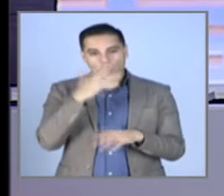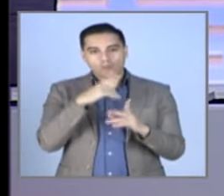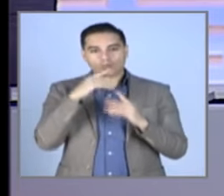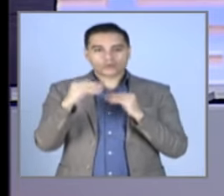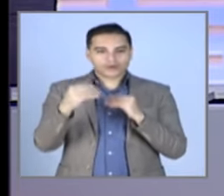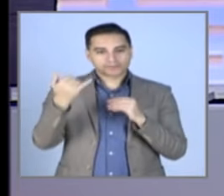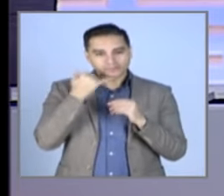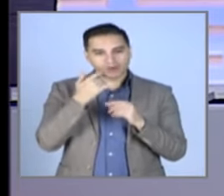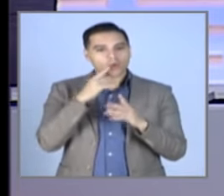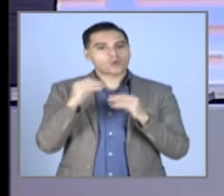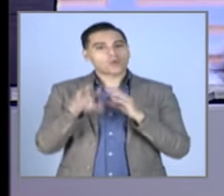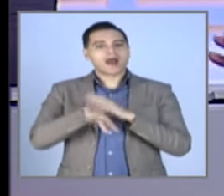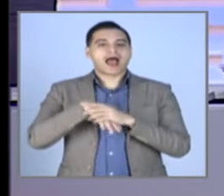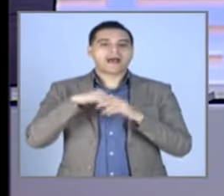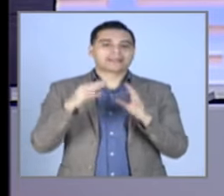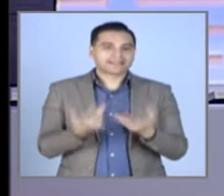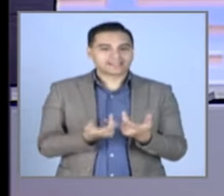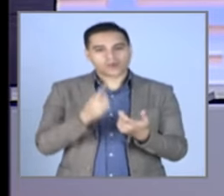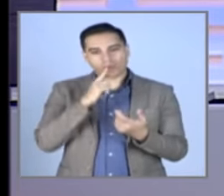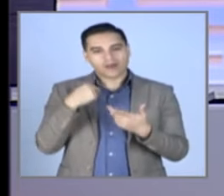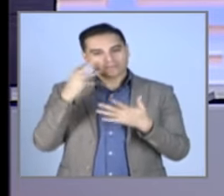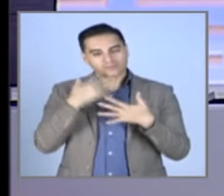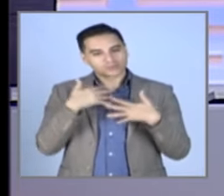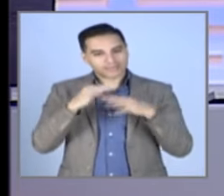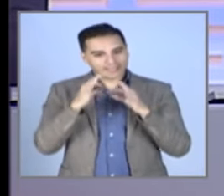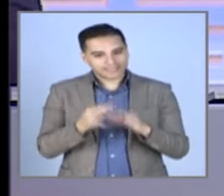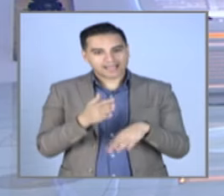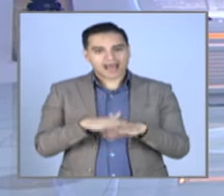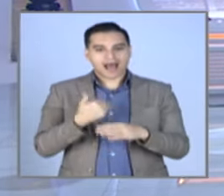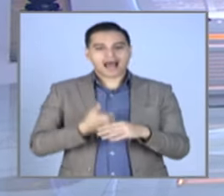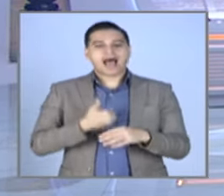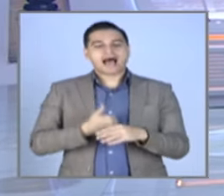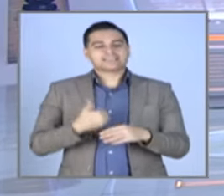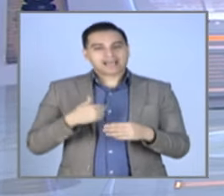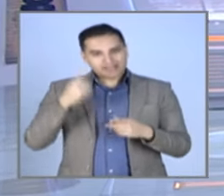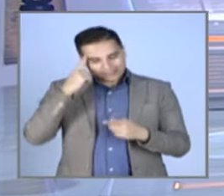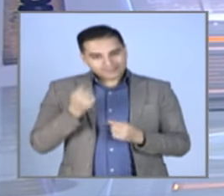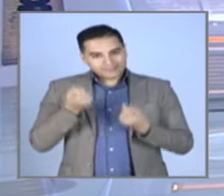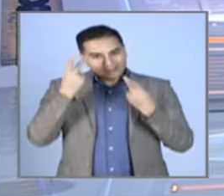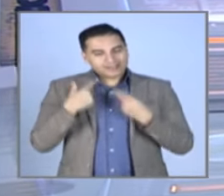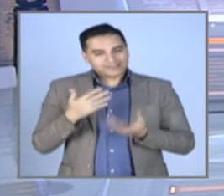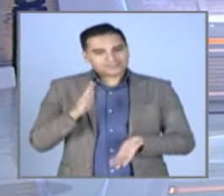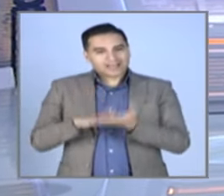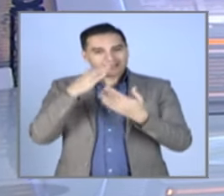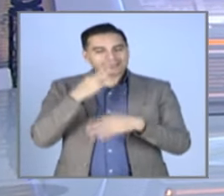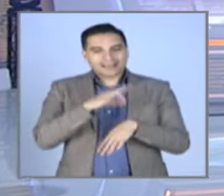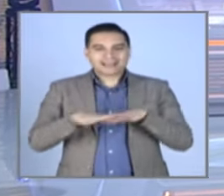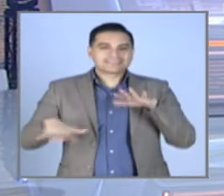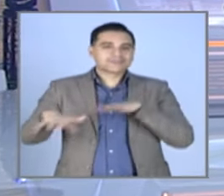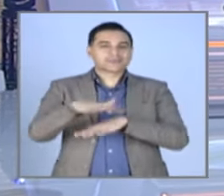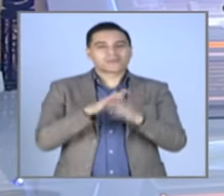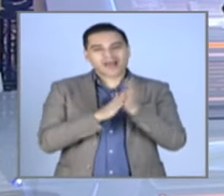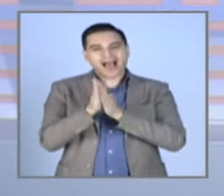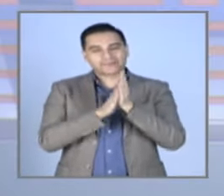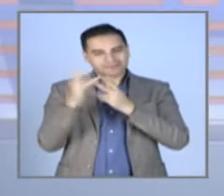حد يكلمني ويحكي لي بقى عملت ايه ومش عارفه ايه، بصراحه ببقى مبسوطه جدا وحاسه ان انا لا انا بساعد وبشارك في حاجه زي كده، او بشارك في تحقيق